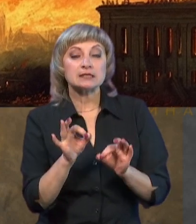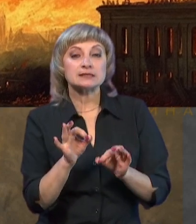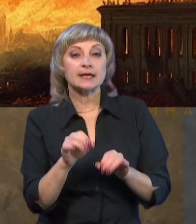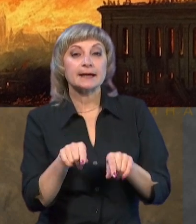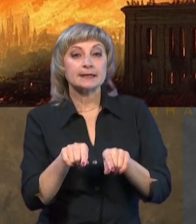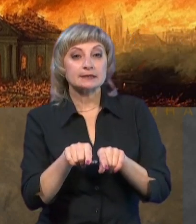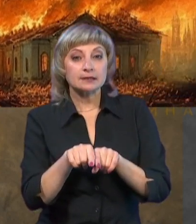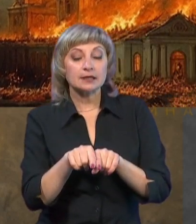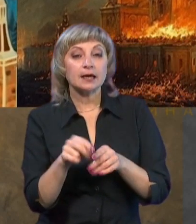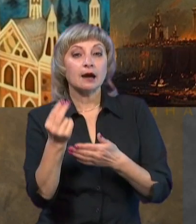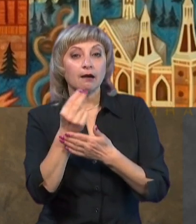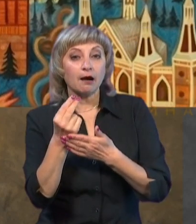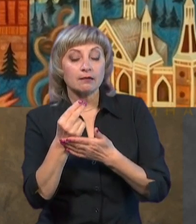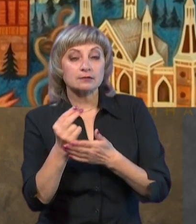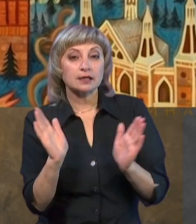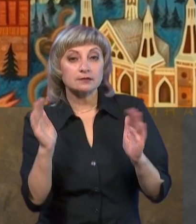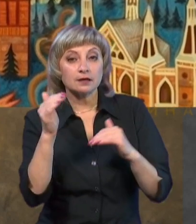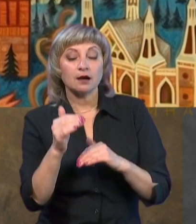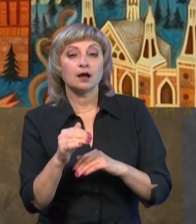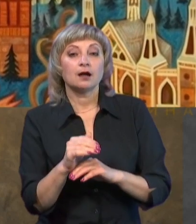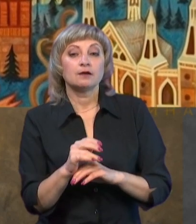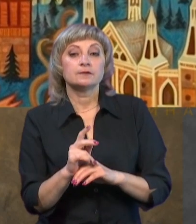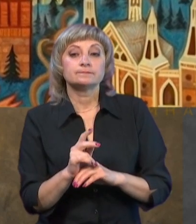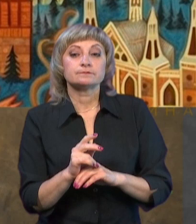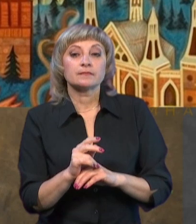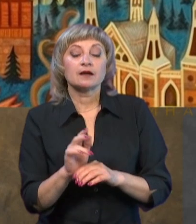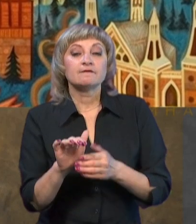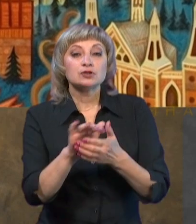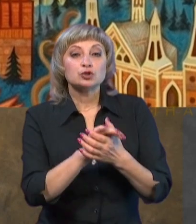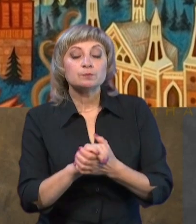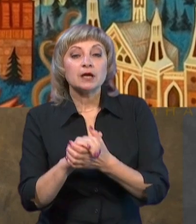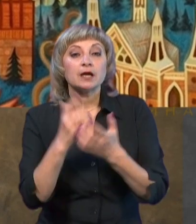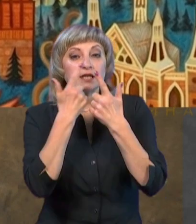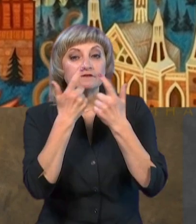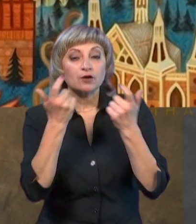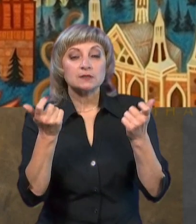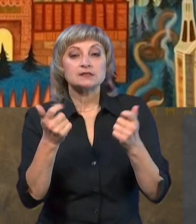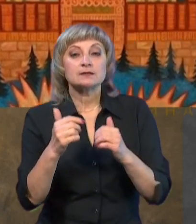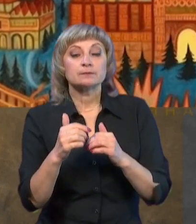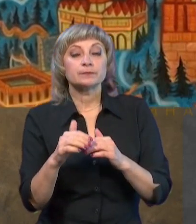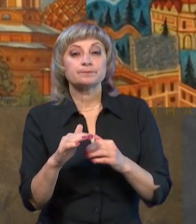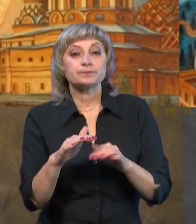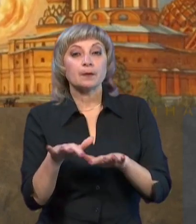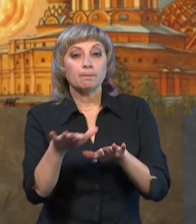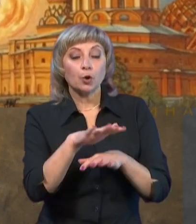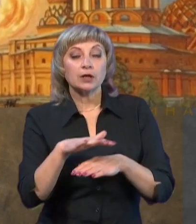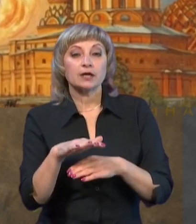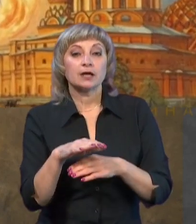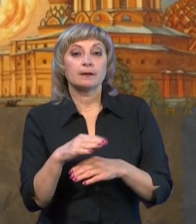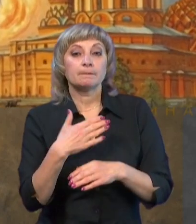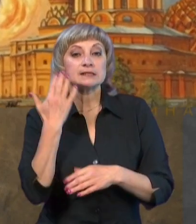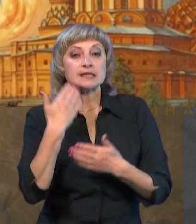такі картини в якійсь суспільному інформаційному полі. Тому що мені здається, що на